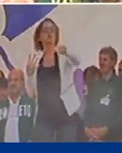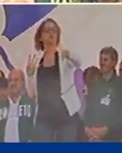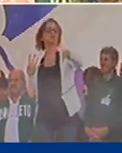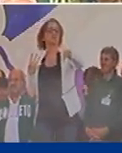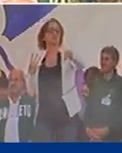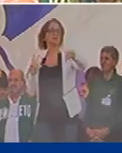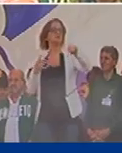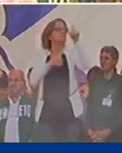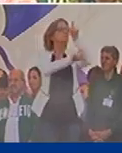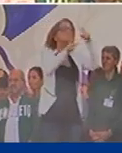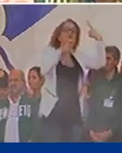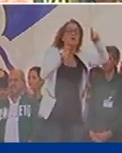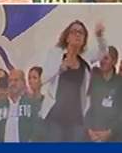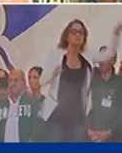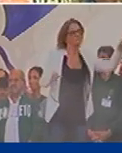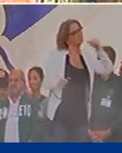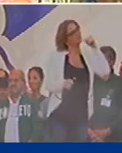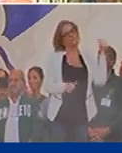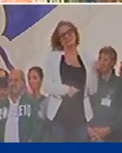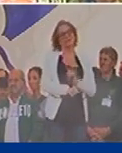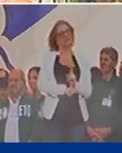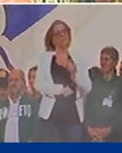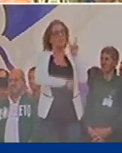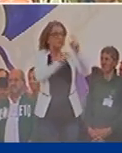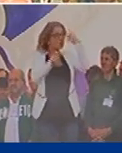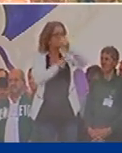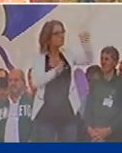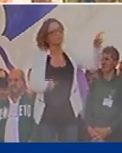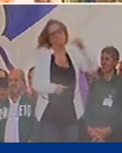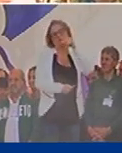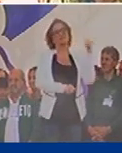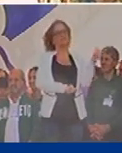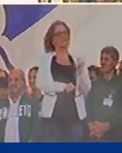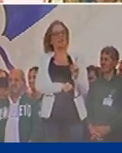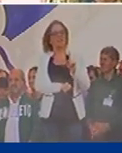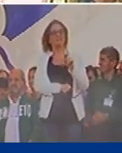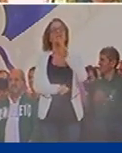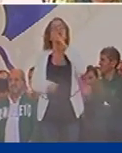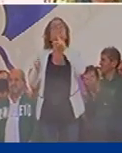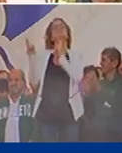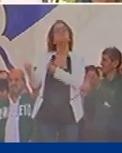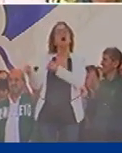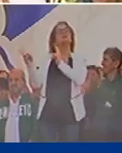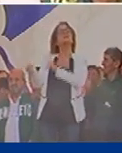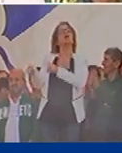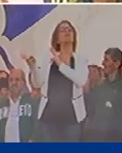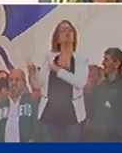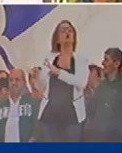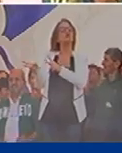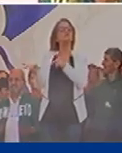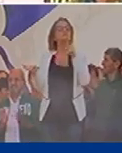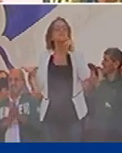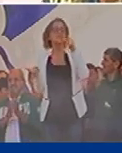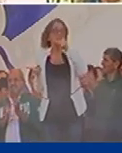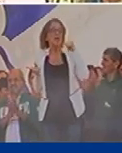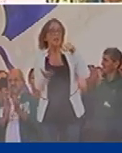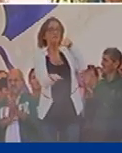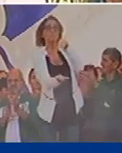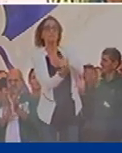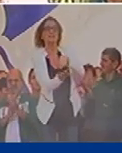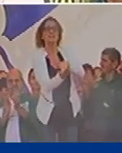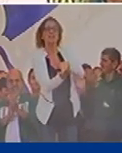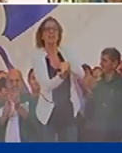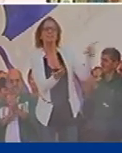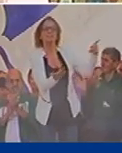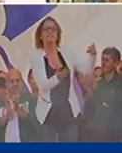Questa gente non ci serve. Questa gente non ci serve. I chiacchieroni che quando si tratta di esserci